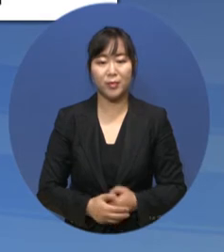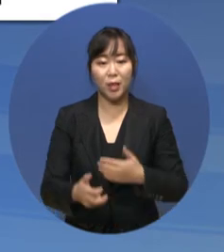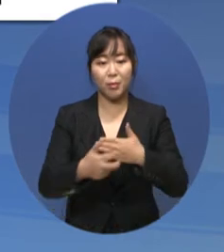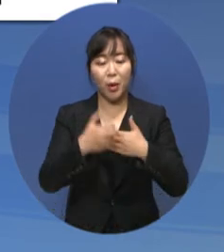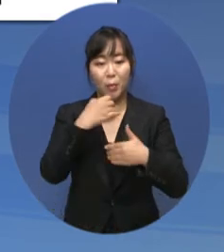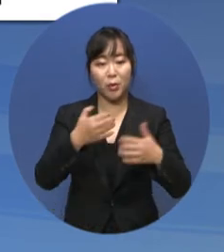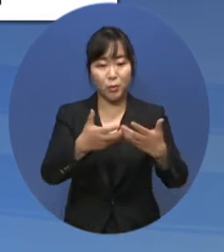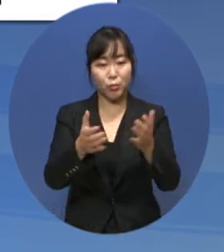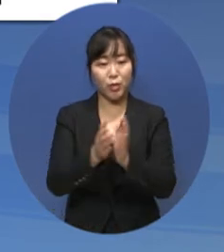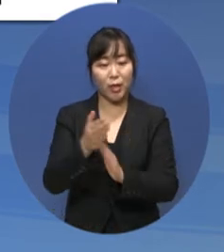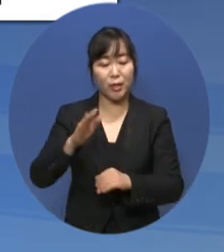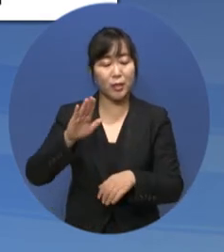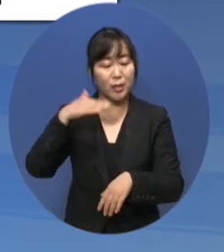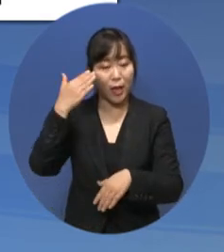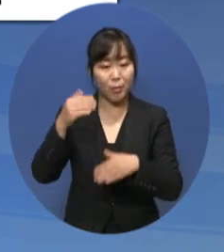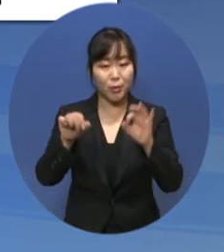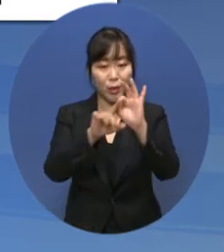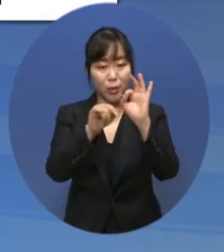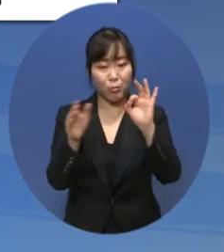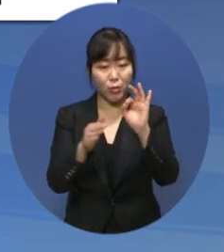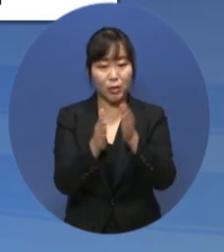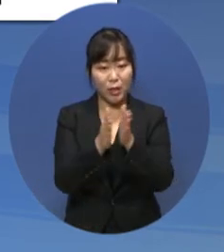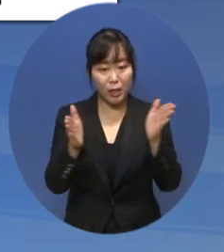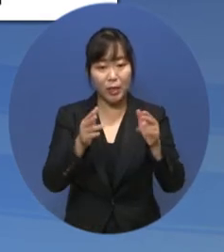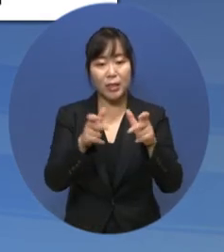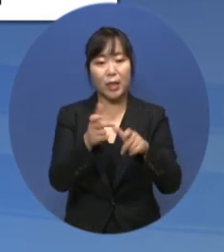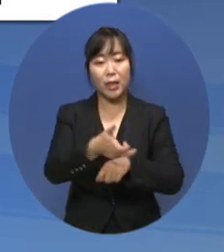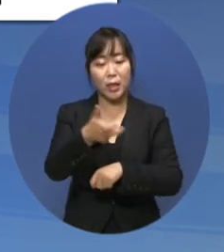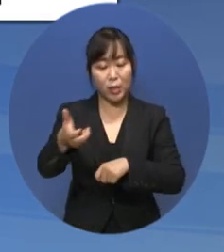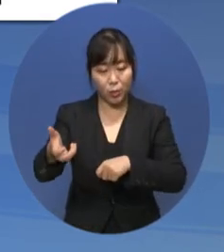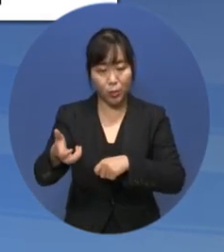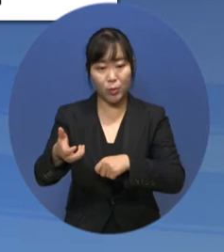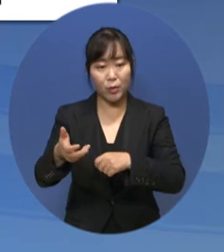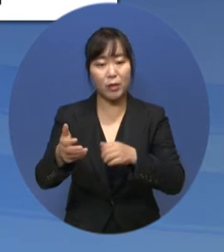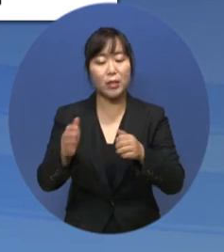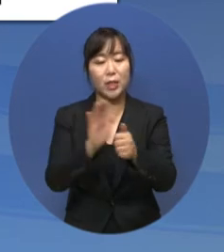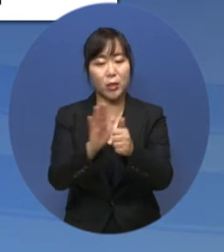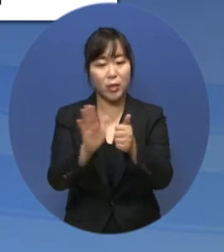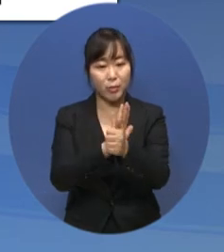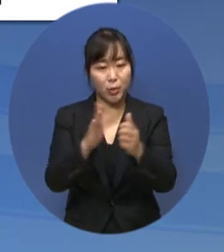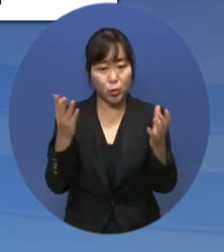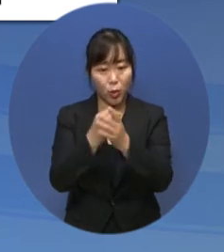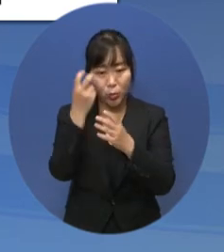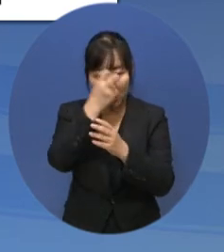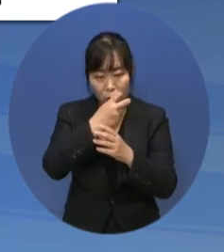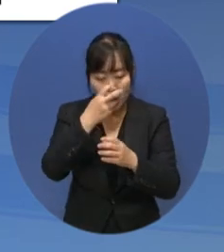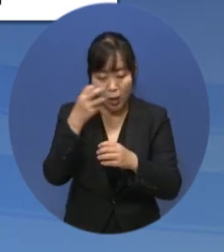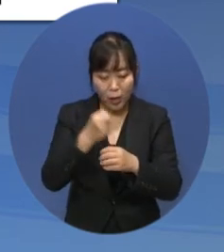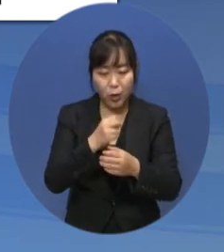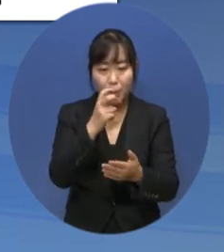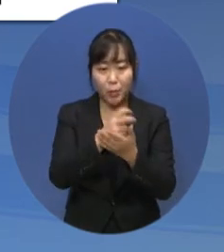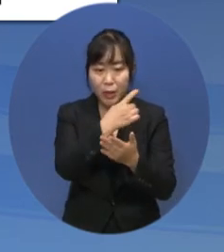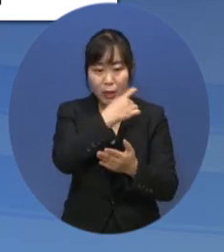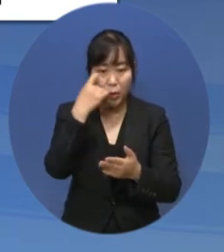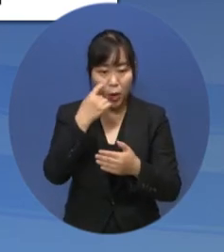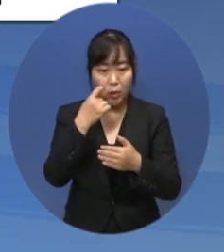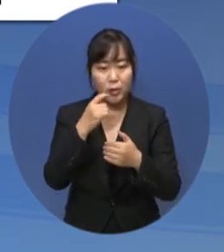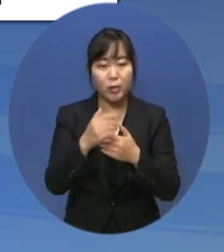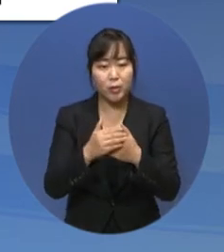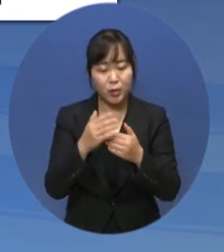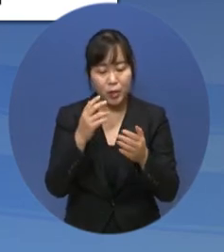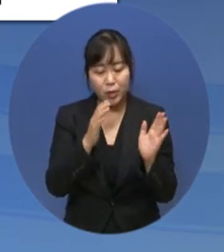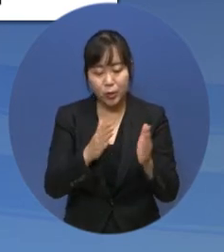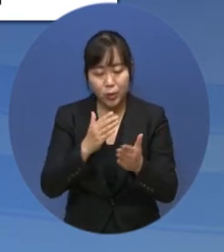보건복지부가 다음 달 시행될 장애인 이동지원 서비스 종합조사를 앞두고 법적 근거와 절차 마련에